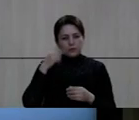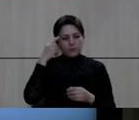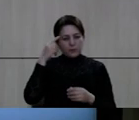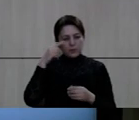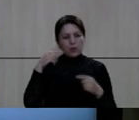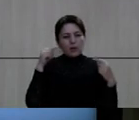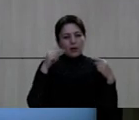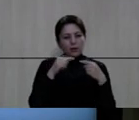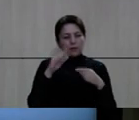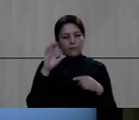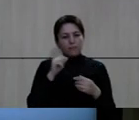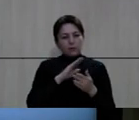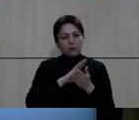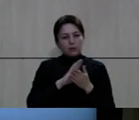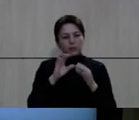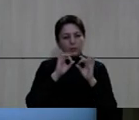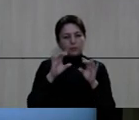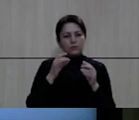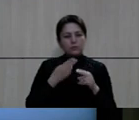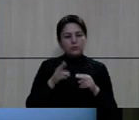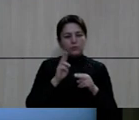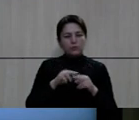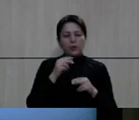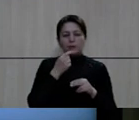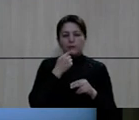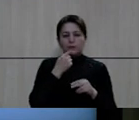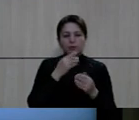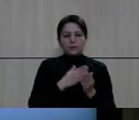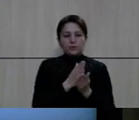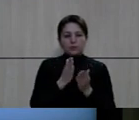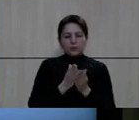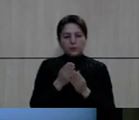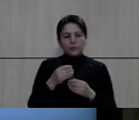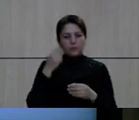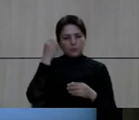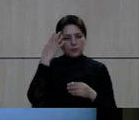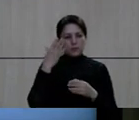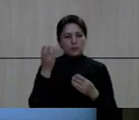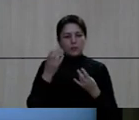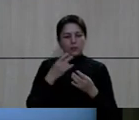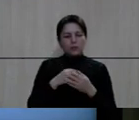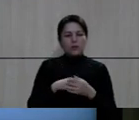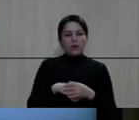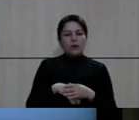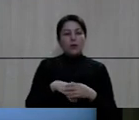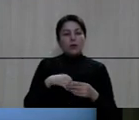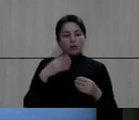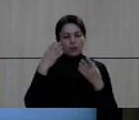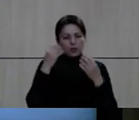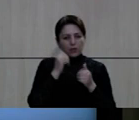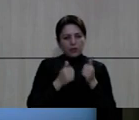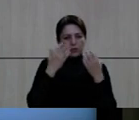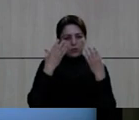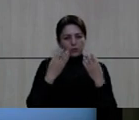va ravon ifodalashi uchun tildagi uslublardan xabardor bo'lish kerak. Kundalik hayotda biz siz